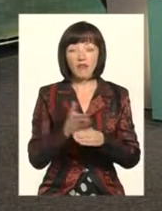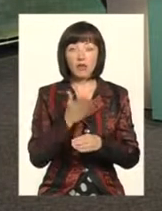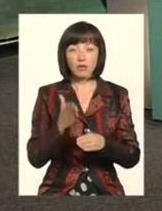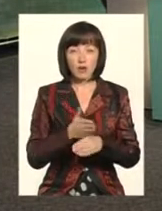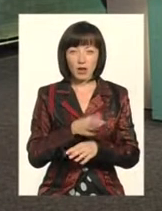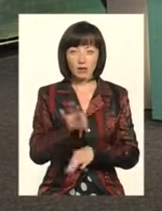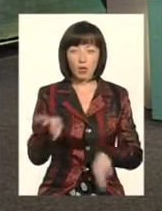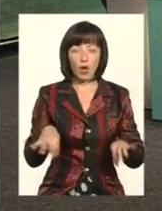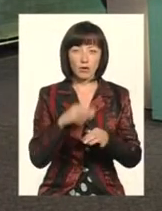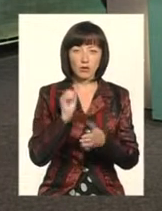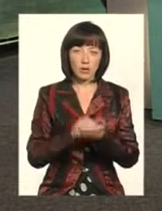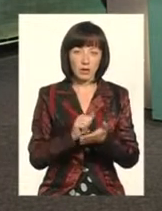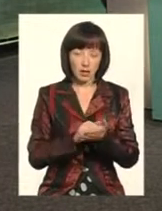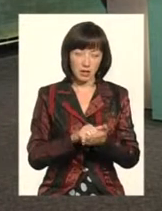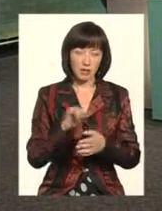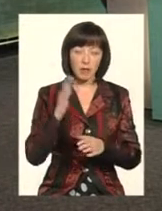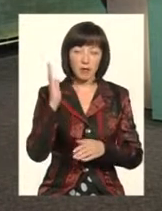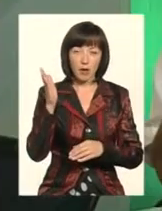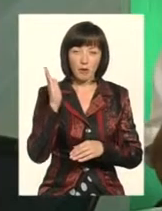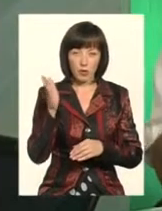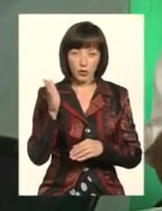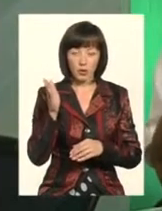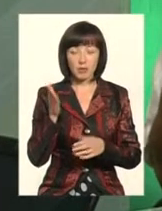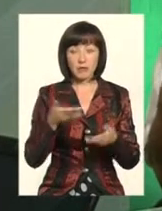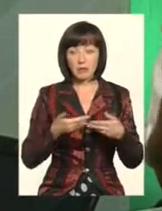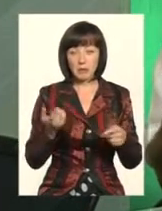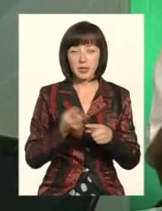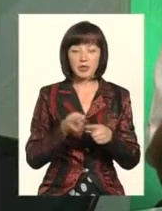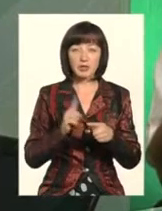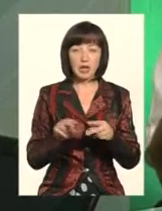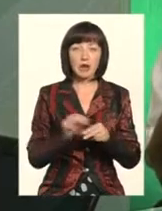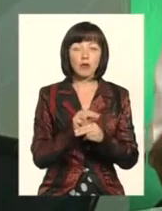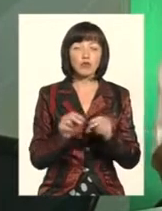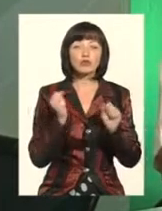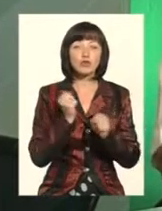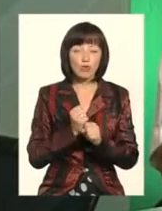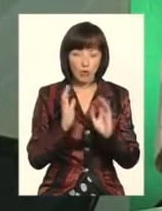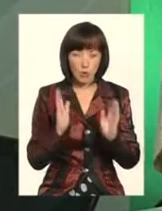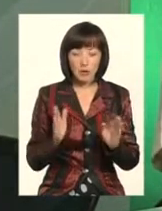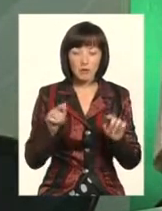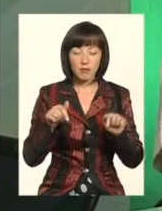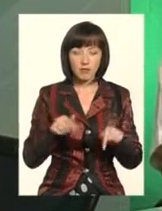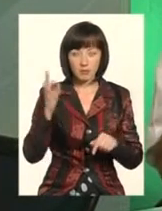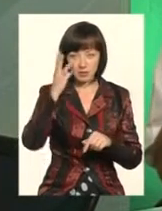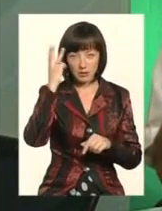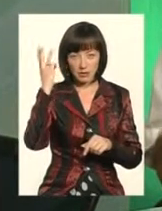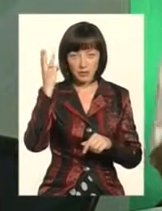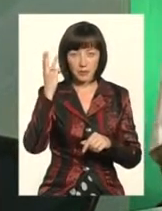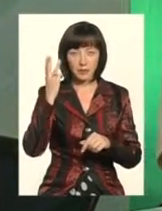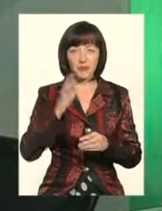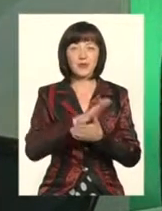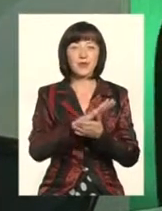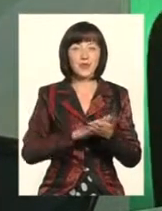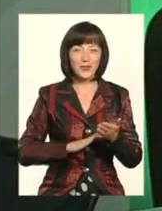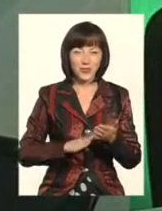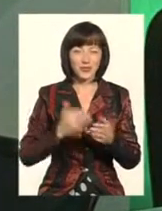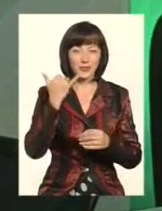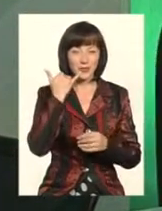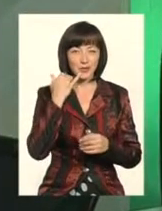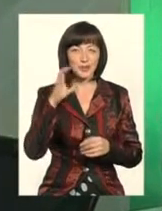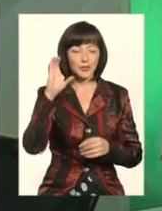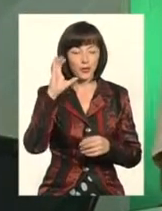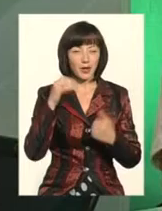проєктна документація. І на майбутнє ми цю ремонт зробимо. Крім того, в місті Хмельницькому... У нас є дзвінок, далі продовжимо, слухаємо